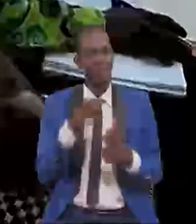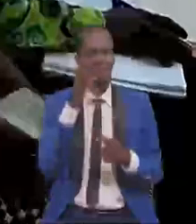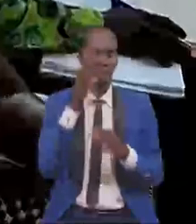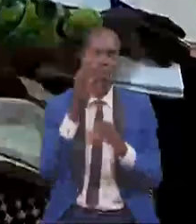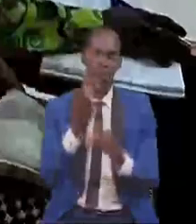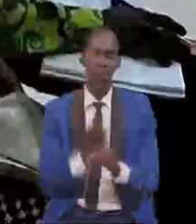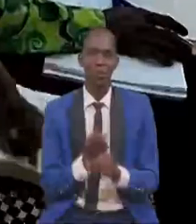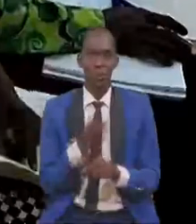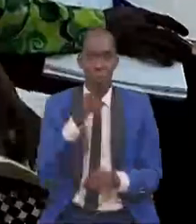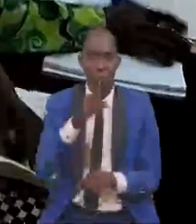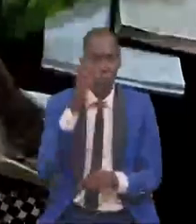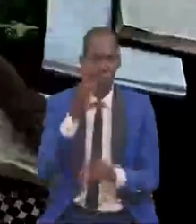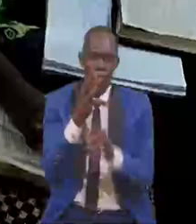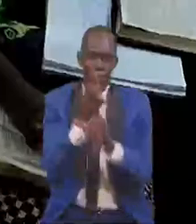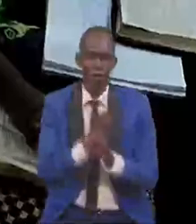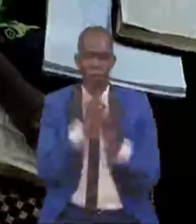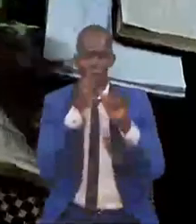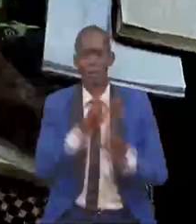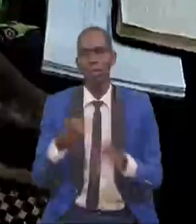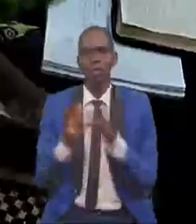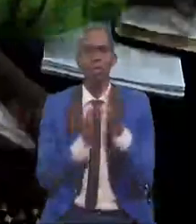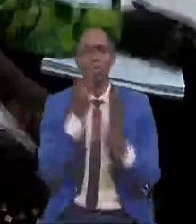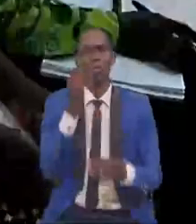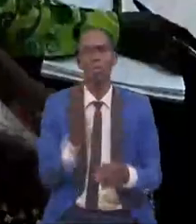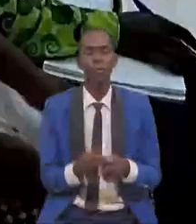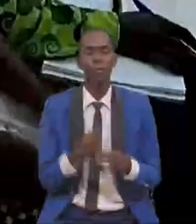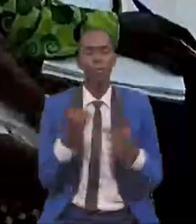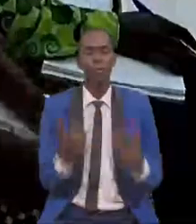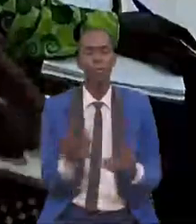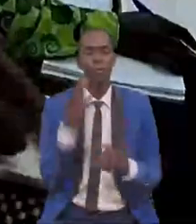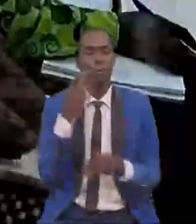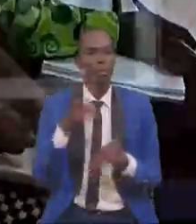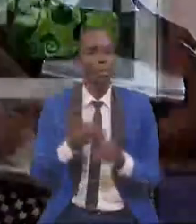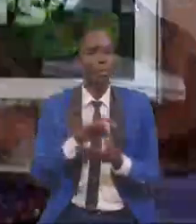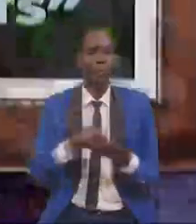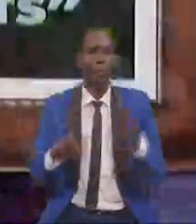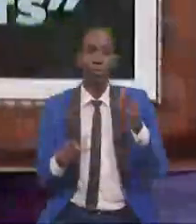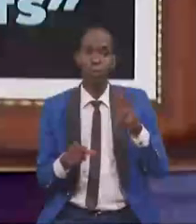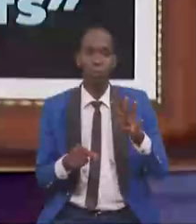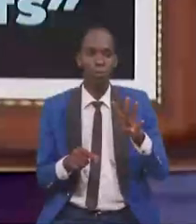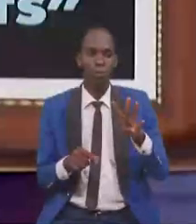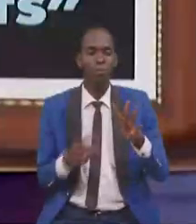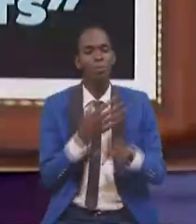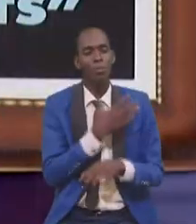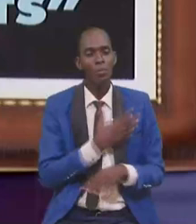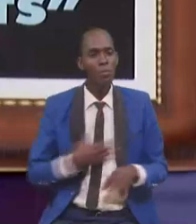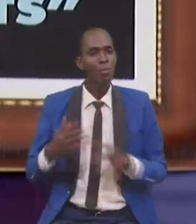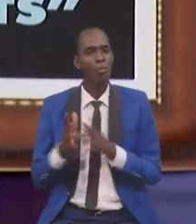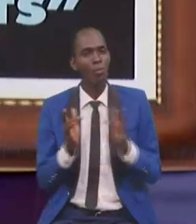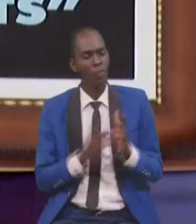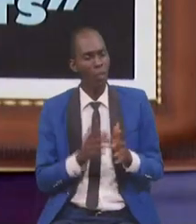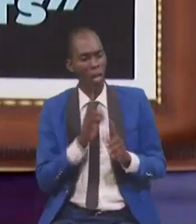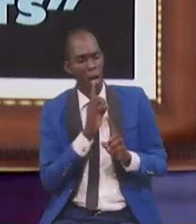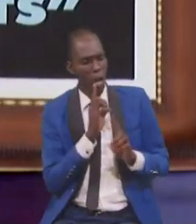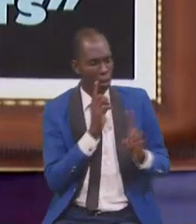recevoir. Quelqu'un là-bas, je dis, vous allez recevoir. Voilà le verset 24.